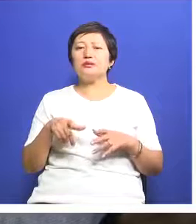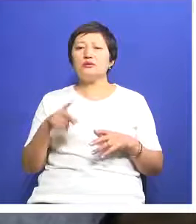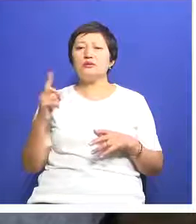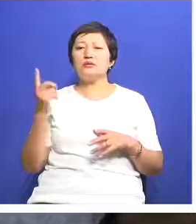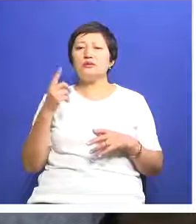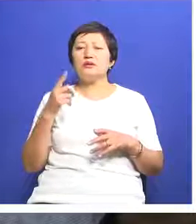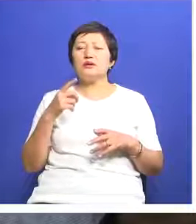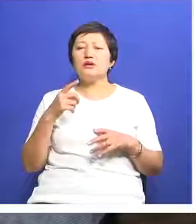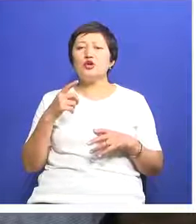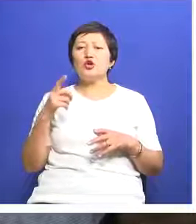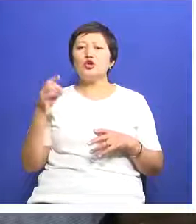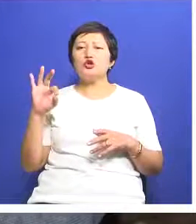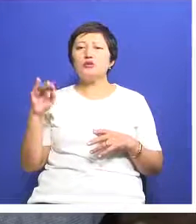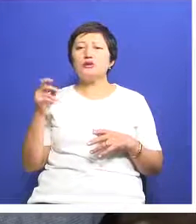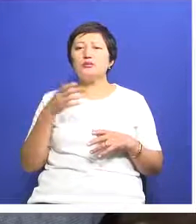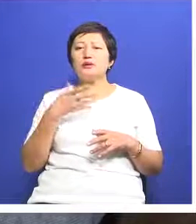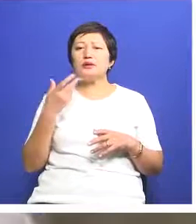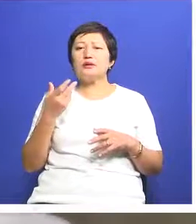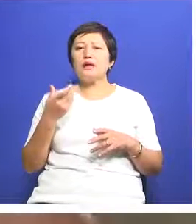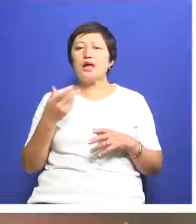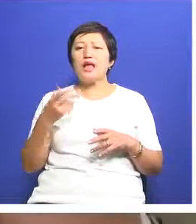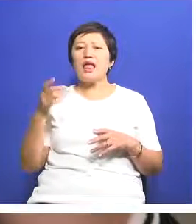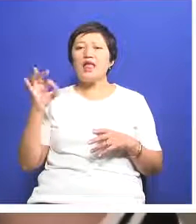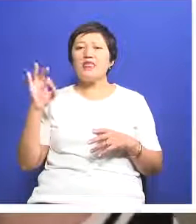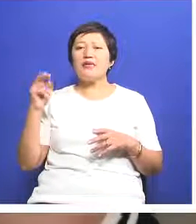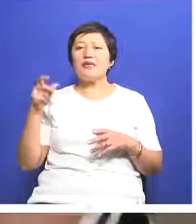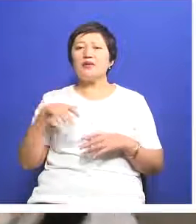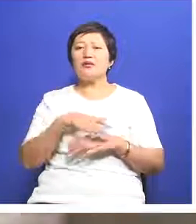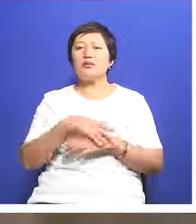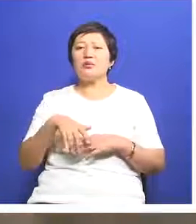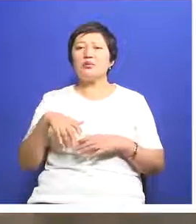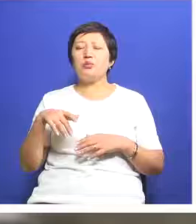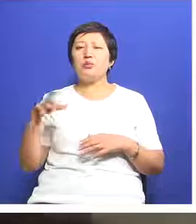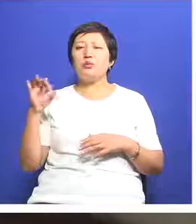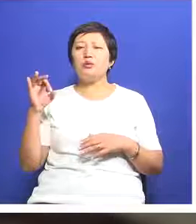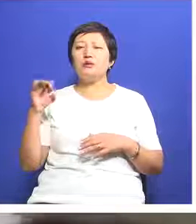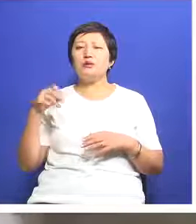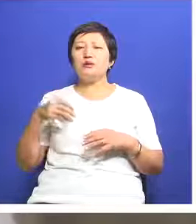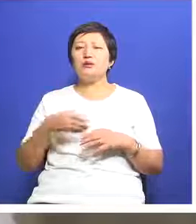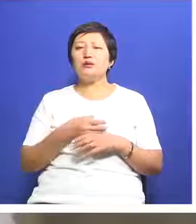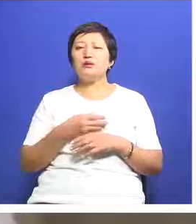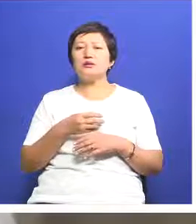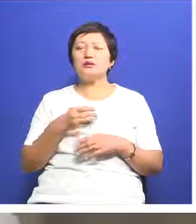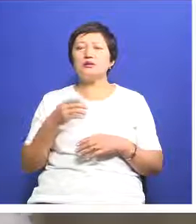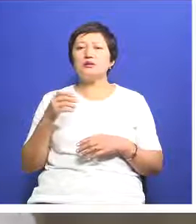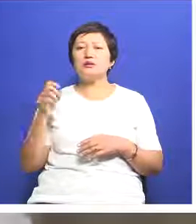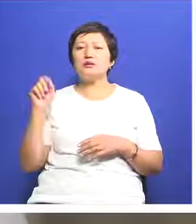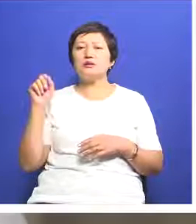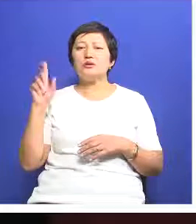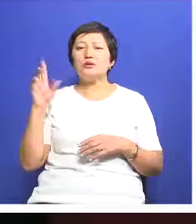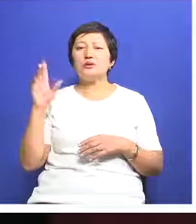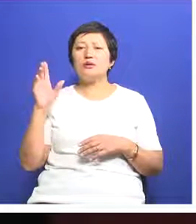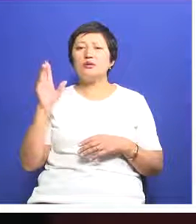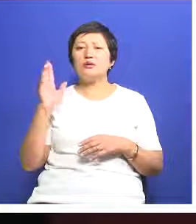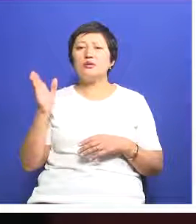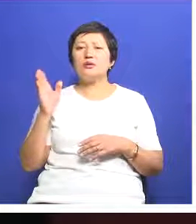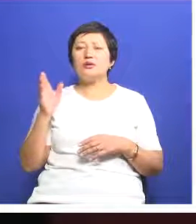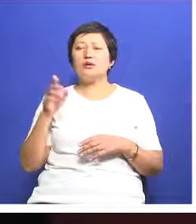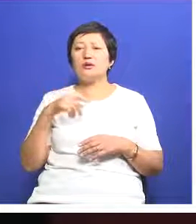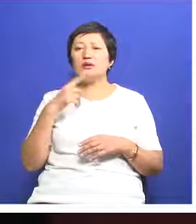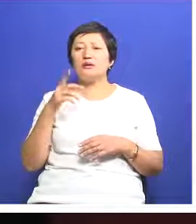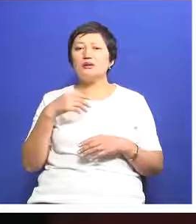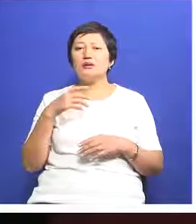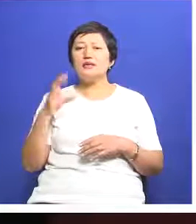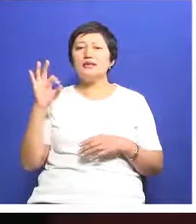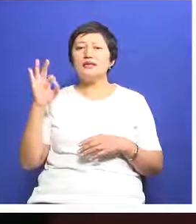дейді, ұстатпайды. Одан кейін мына ынтымақ көшесіне полный жаңа столбалар қойылған бізде. Сымдарыңды дайындаңдар деп,